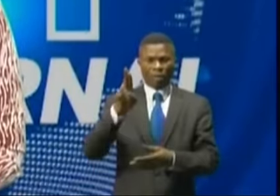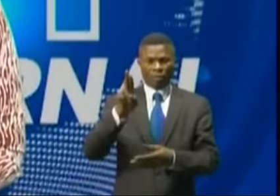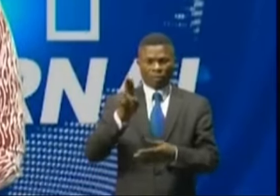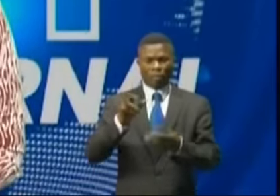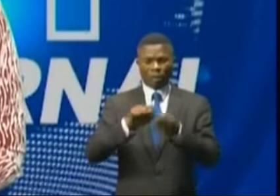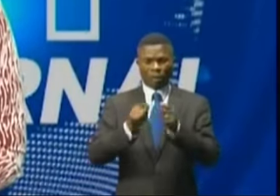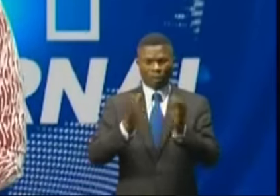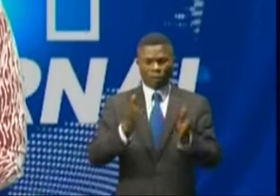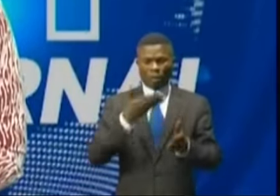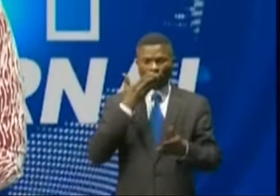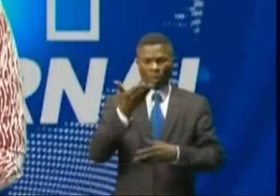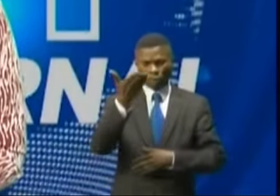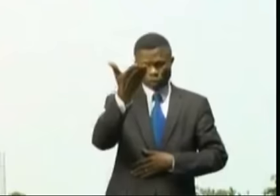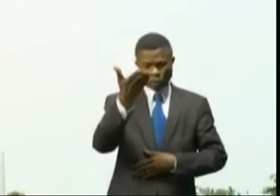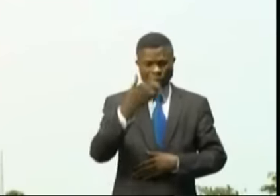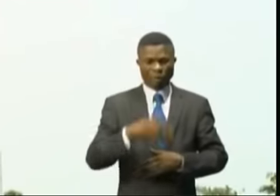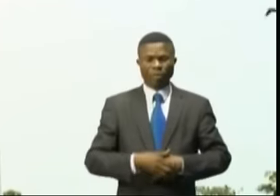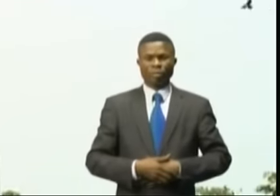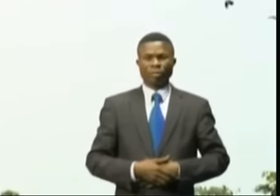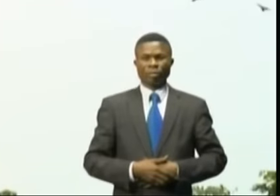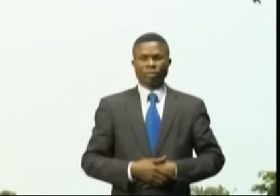Roger Dieyi, reportage.